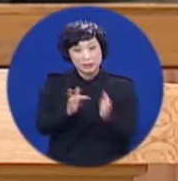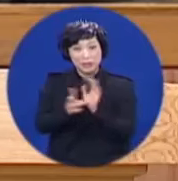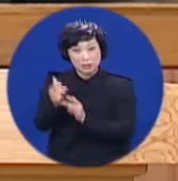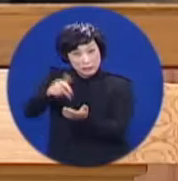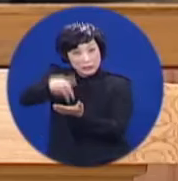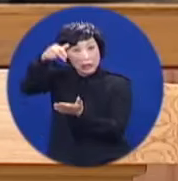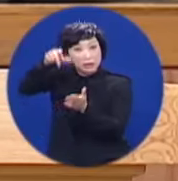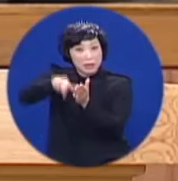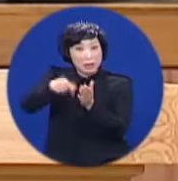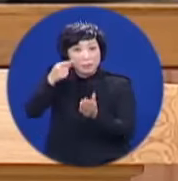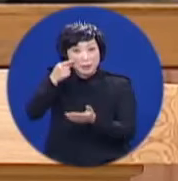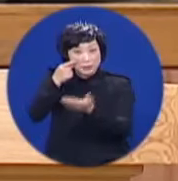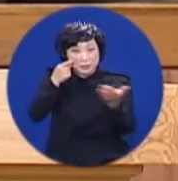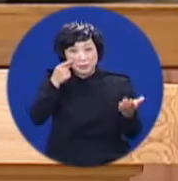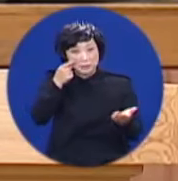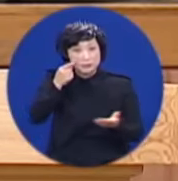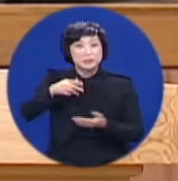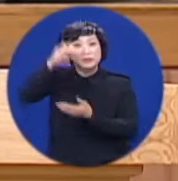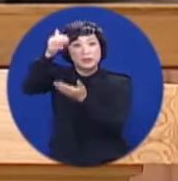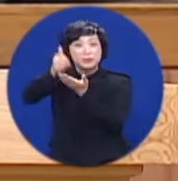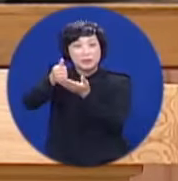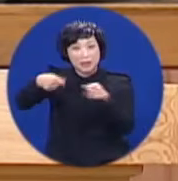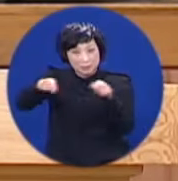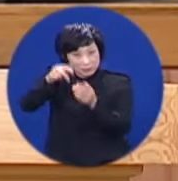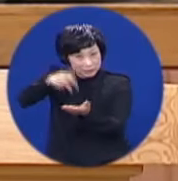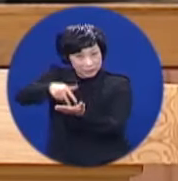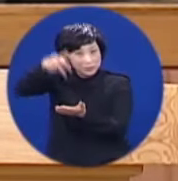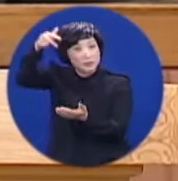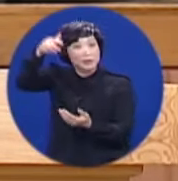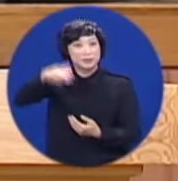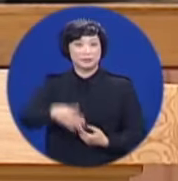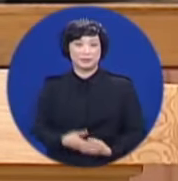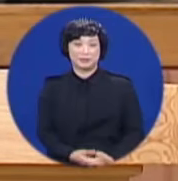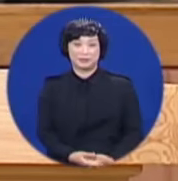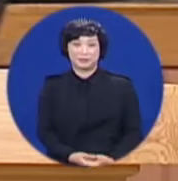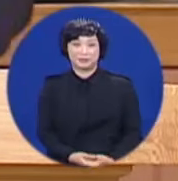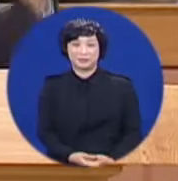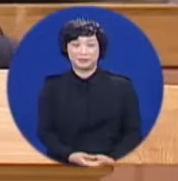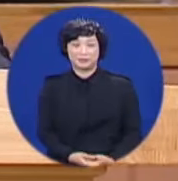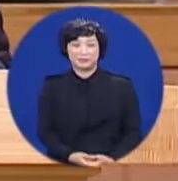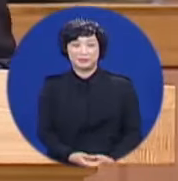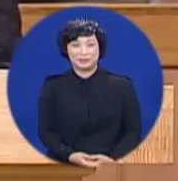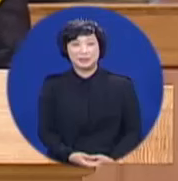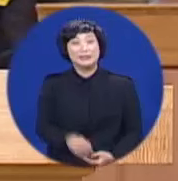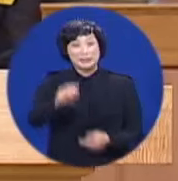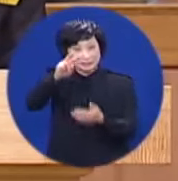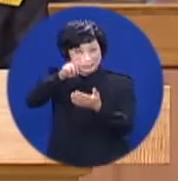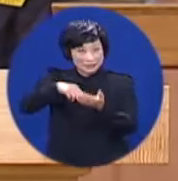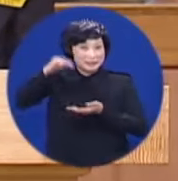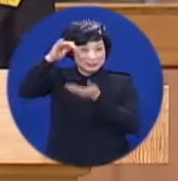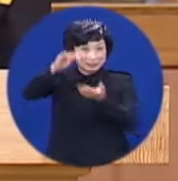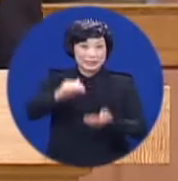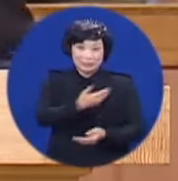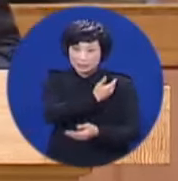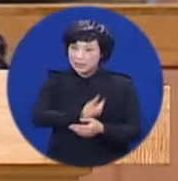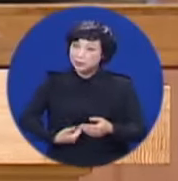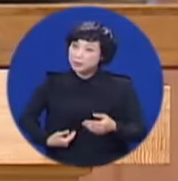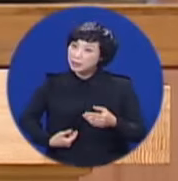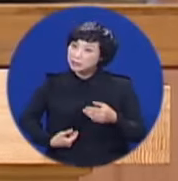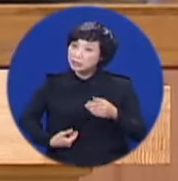승천하실 때도 성령으로 승천하셨다. 그 대목은 읽어보자.